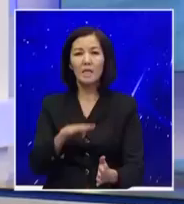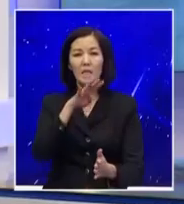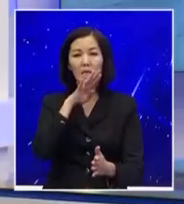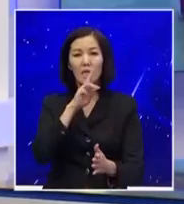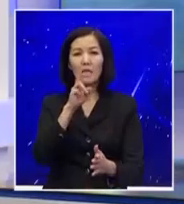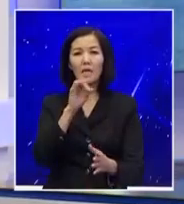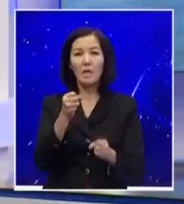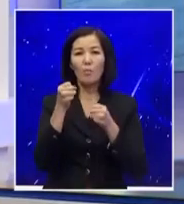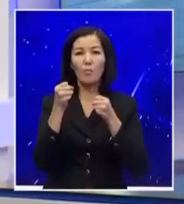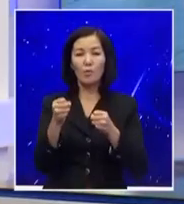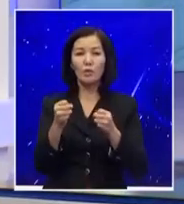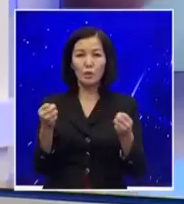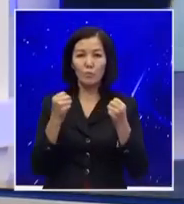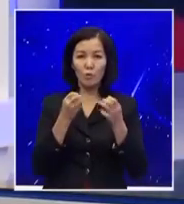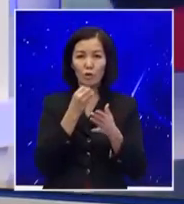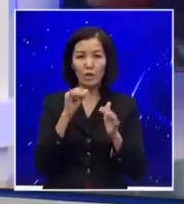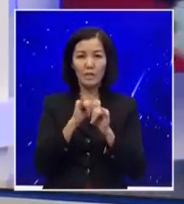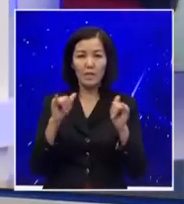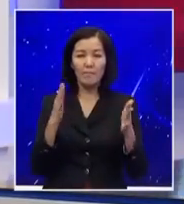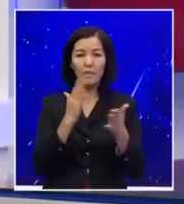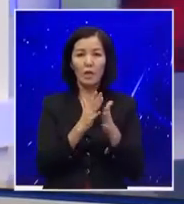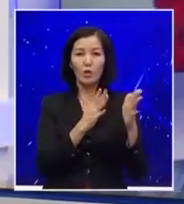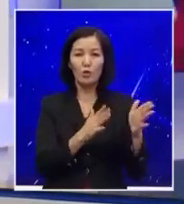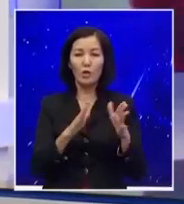Текелде кикбоксинг спорты жақсы дамып келеді. Тұрақты